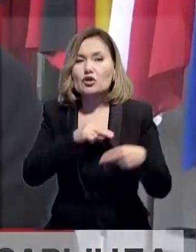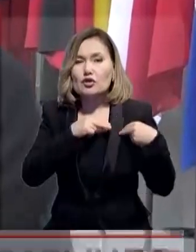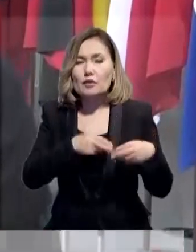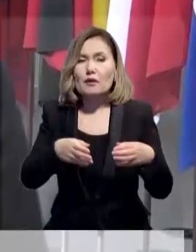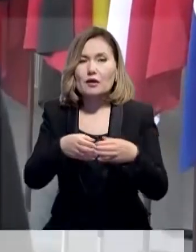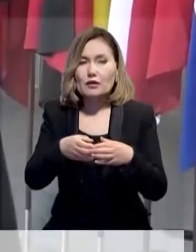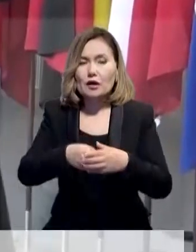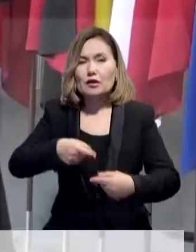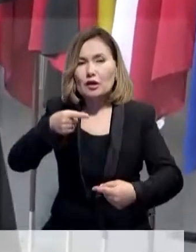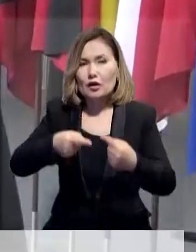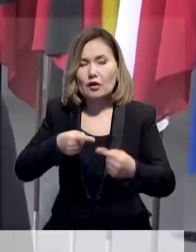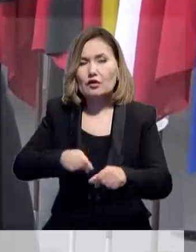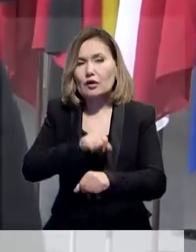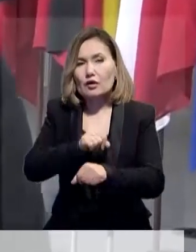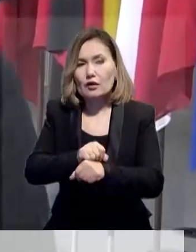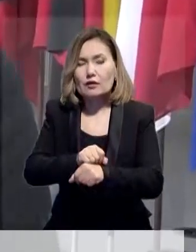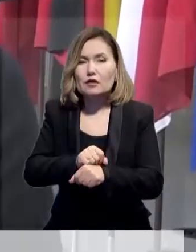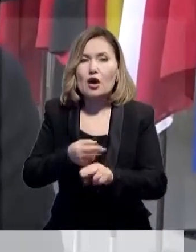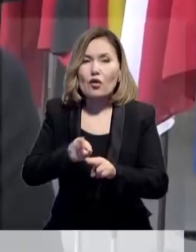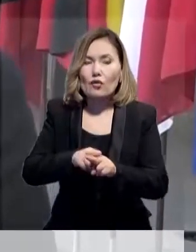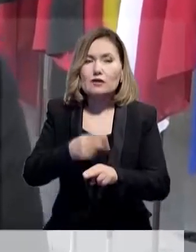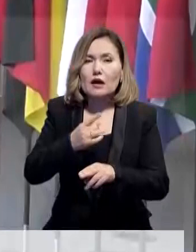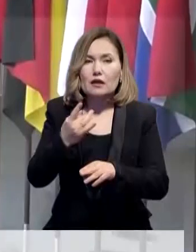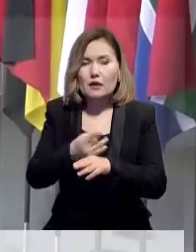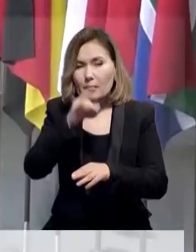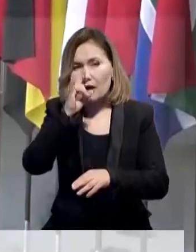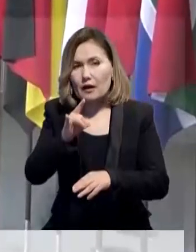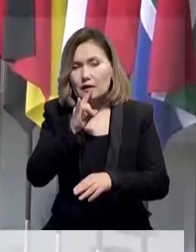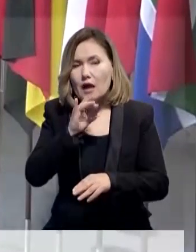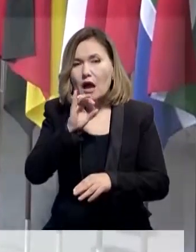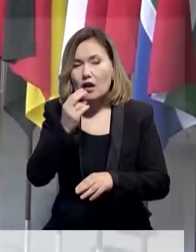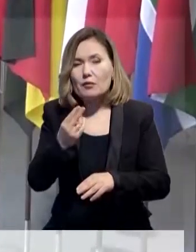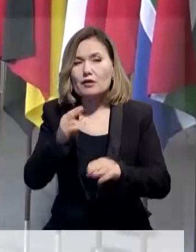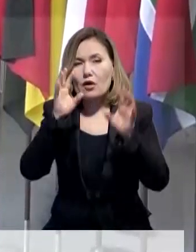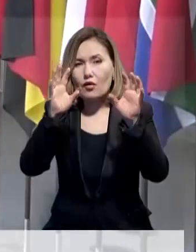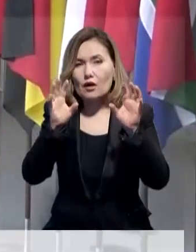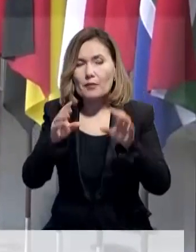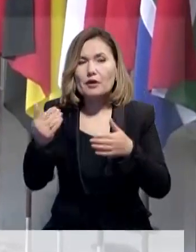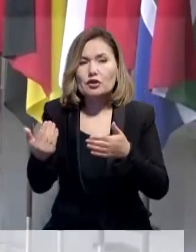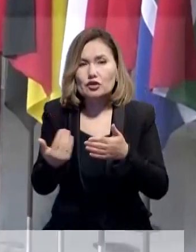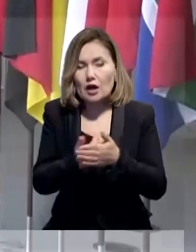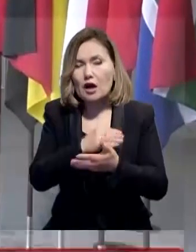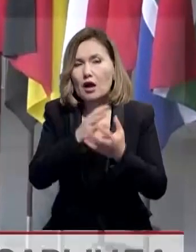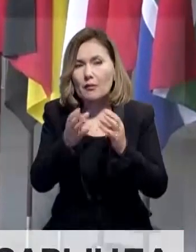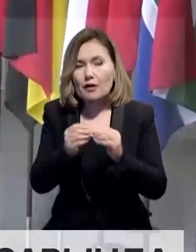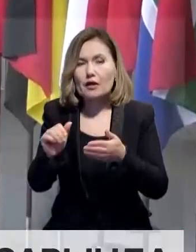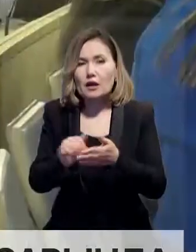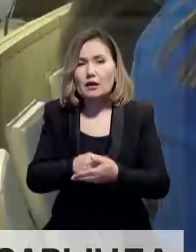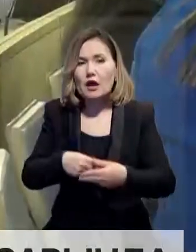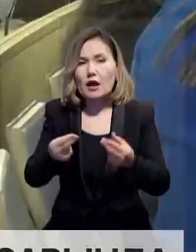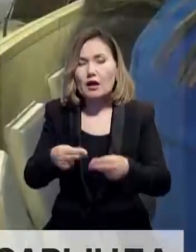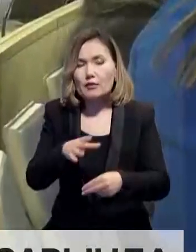дауларын реттеуге бағытталған. Посткеңестік кеңістікті алғаш рет біздің елімізде әлеуметтік кодекс ретінде жаңа кодификацияланған актілер